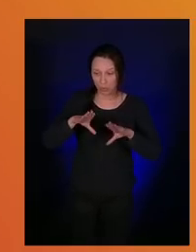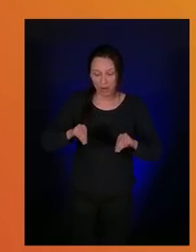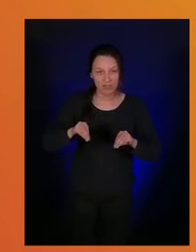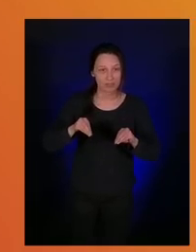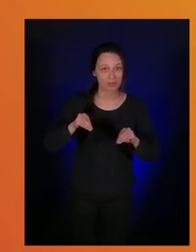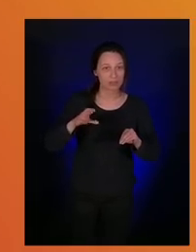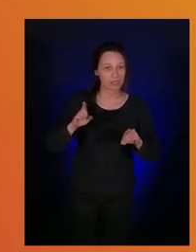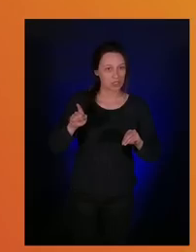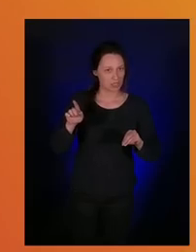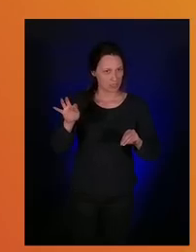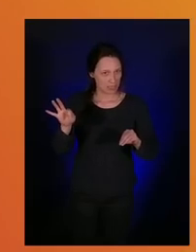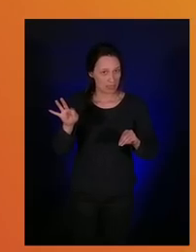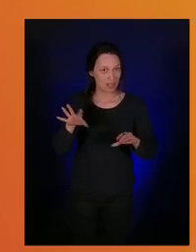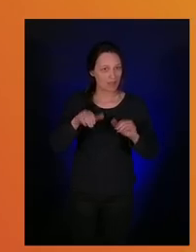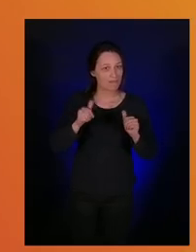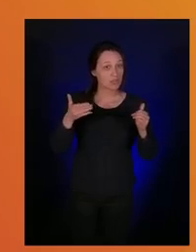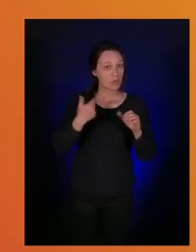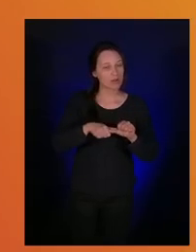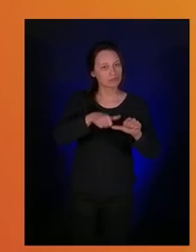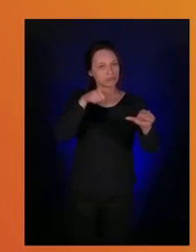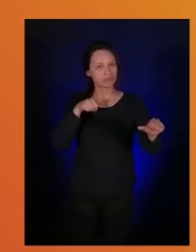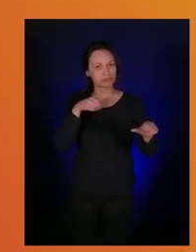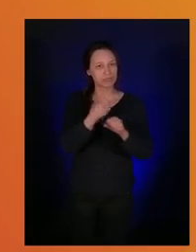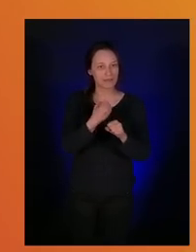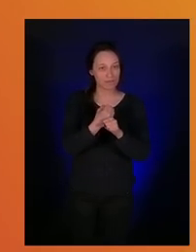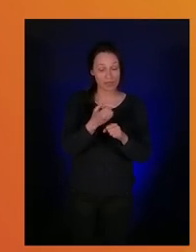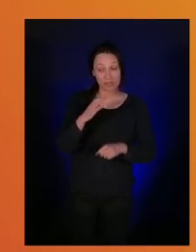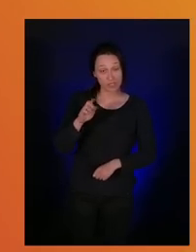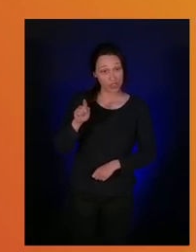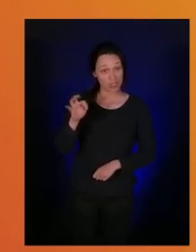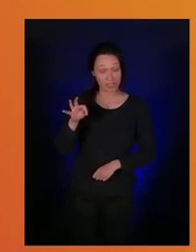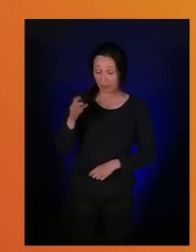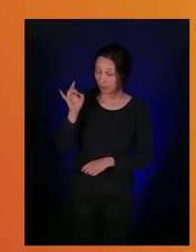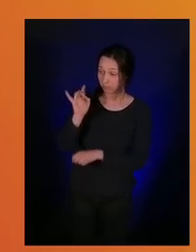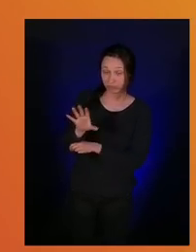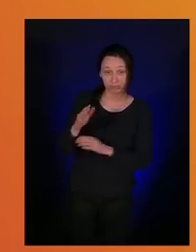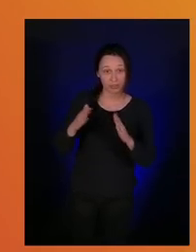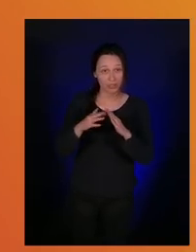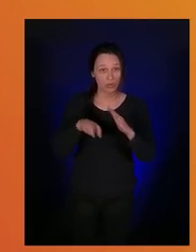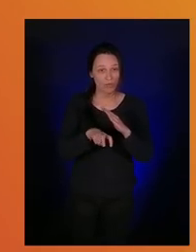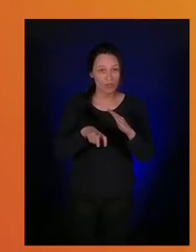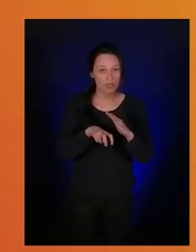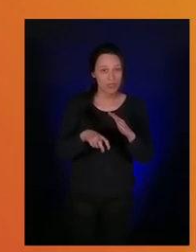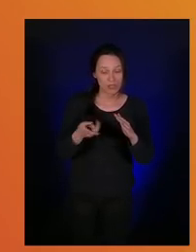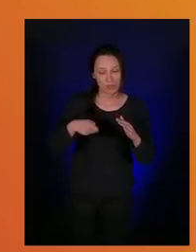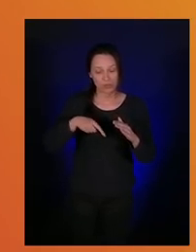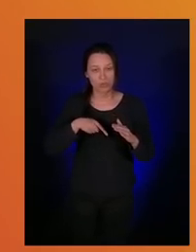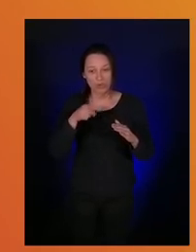en télétravail. La CGT n'était pas confinée. Elle a vu dans les yeux des agents, au-dessus des